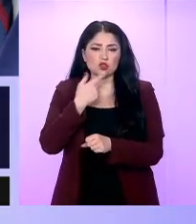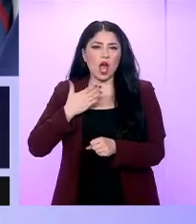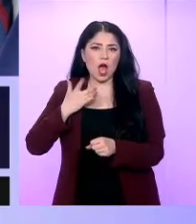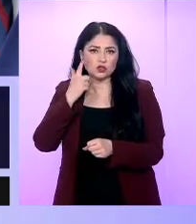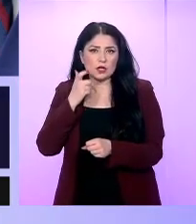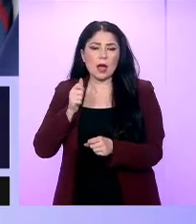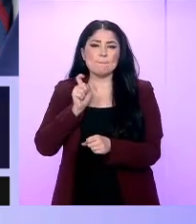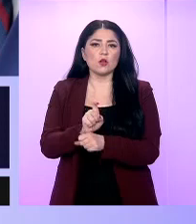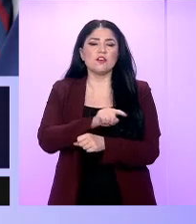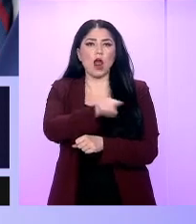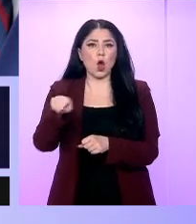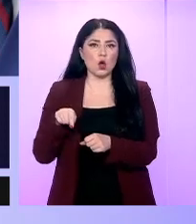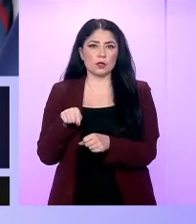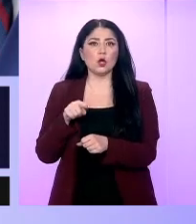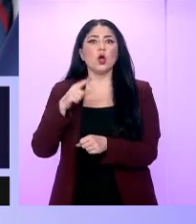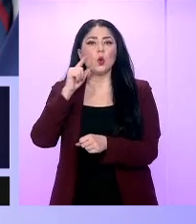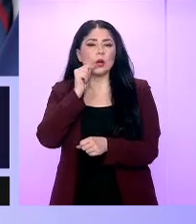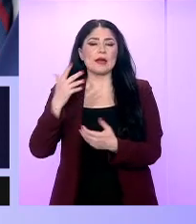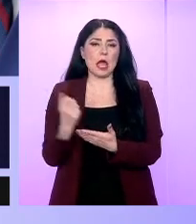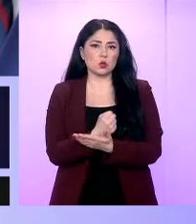declara chiar în această dimineață